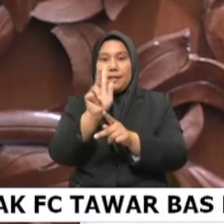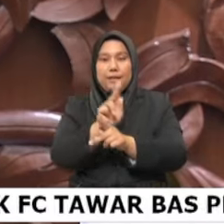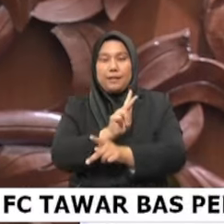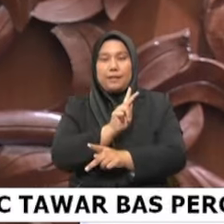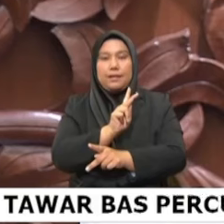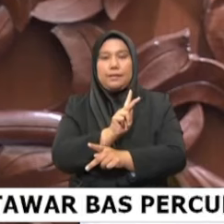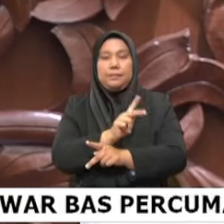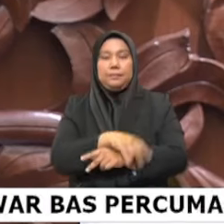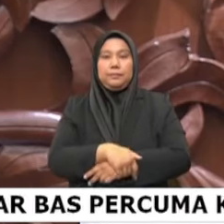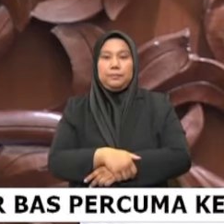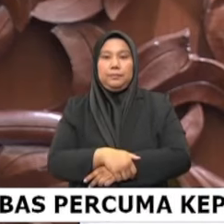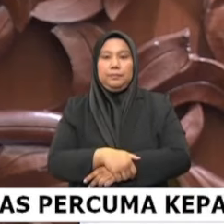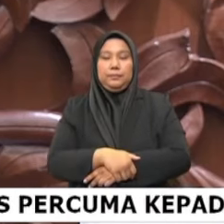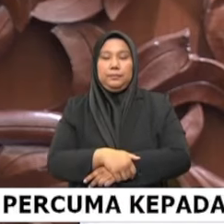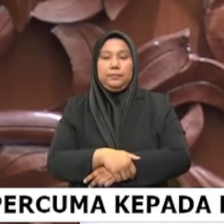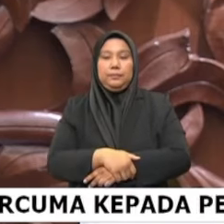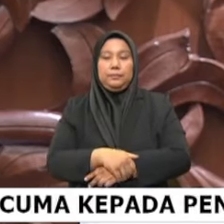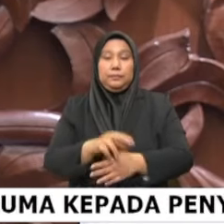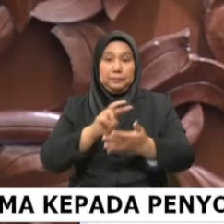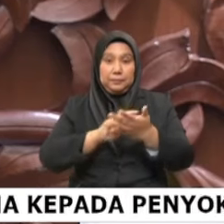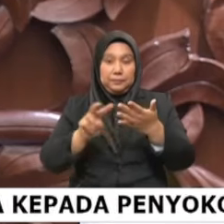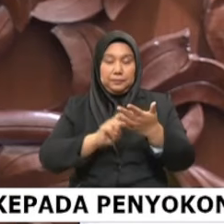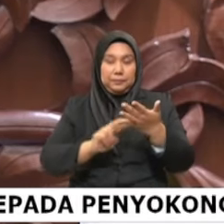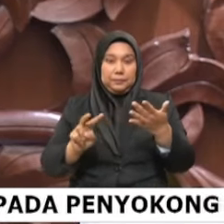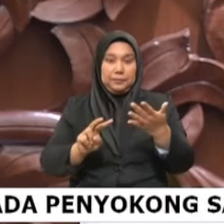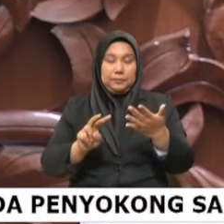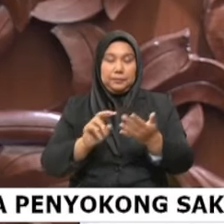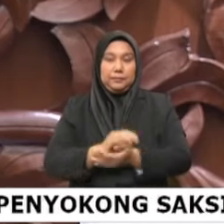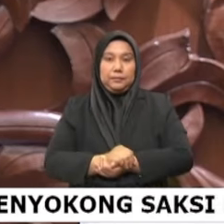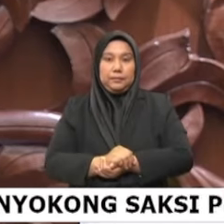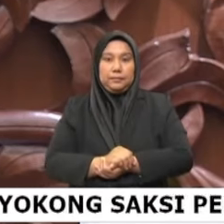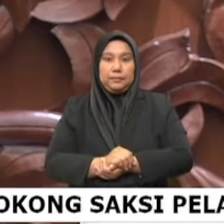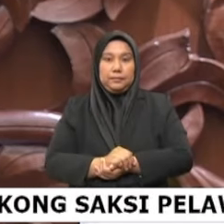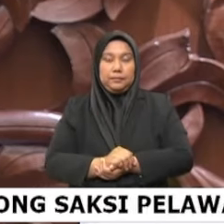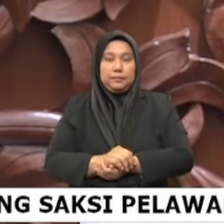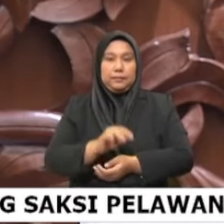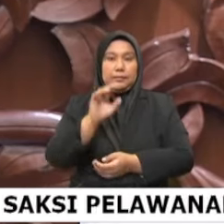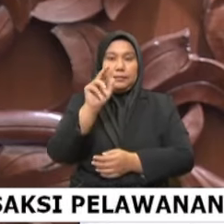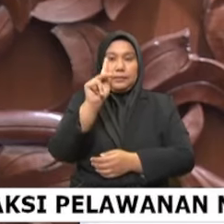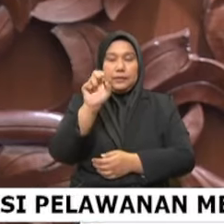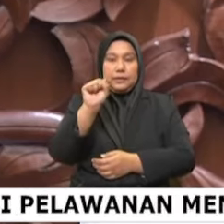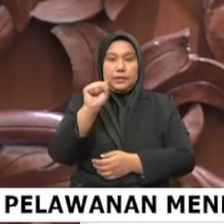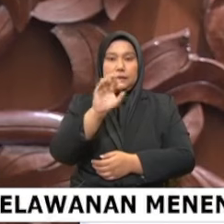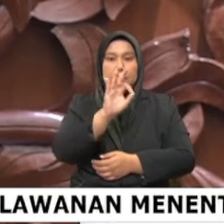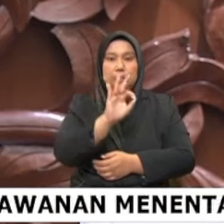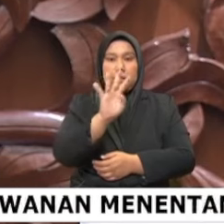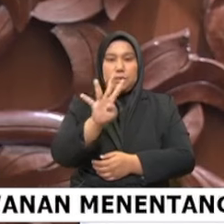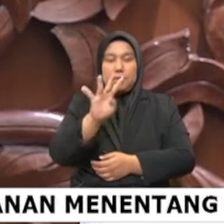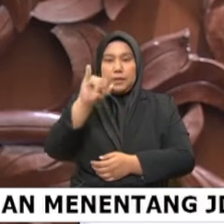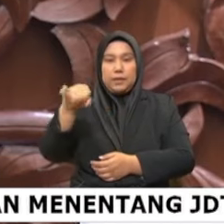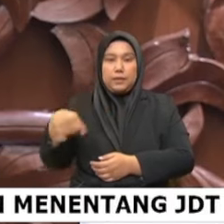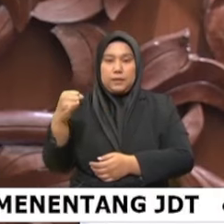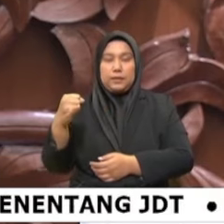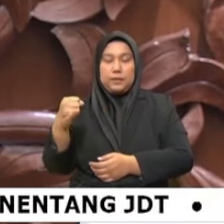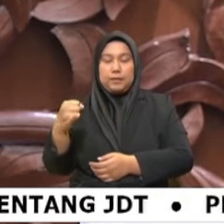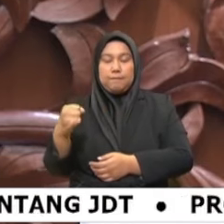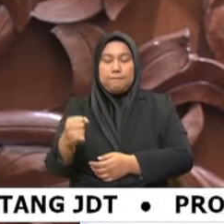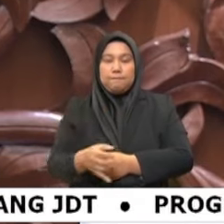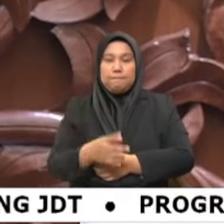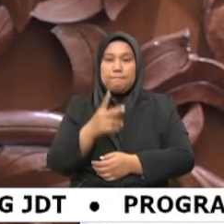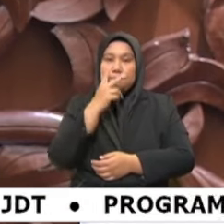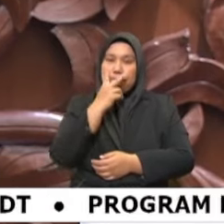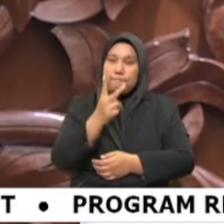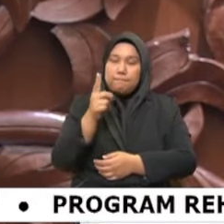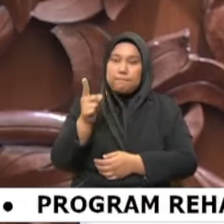tiga kali bahawa saya baca, baik itu dengan kes 94 juta yang mana didapati